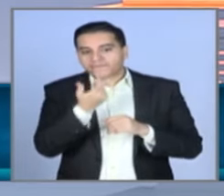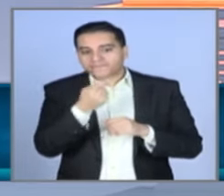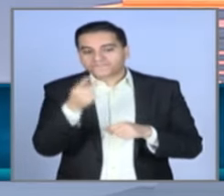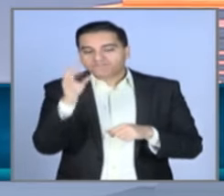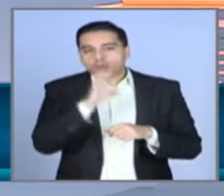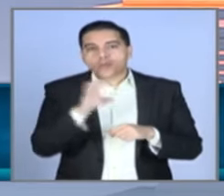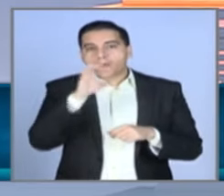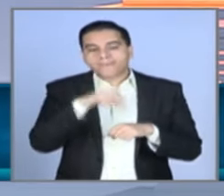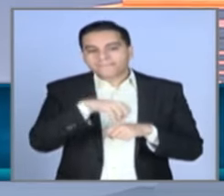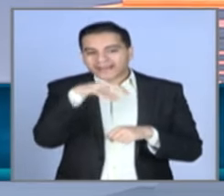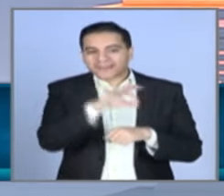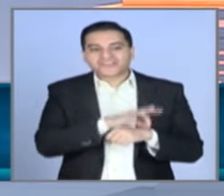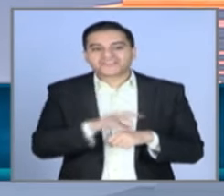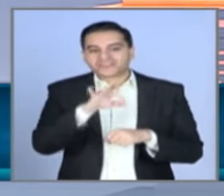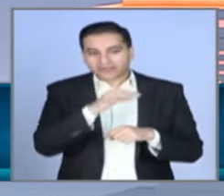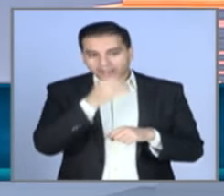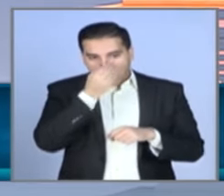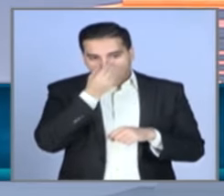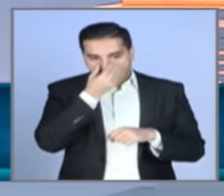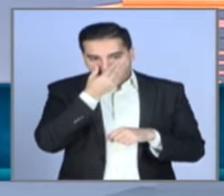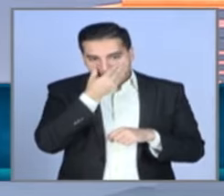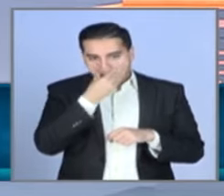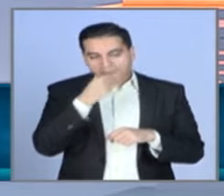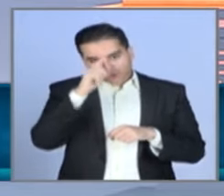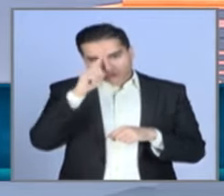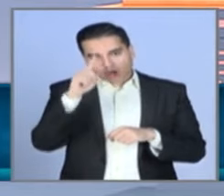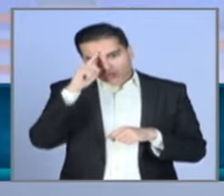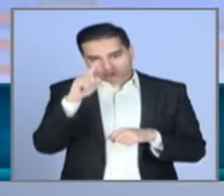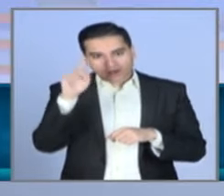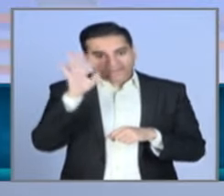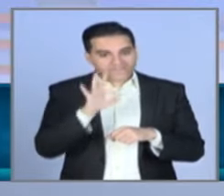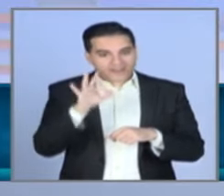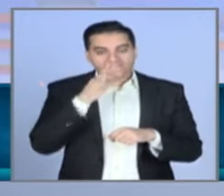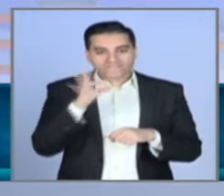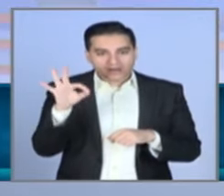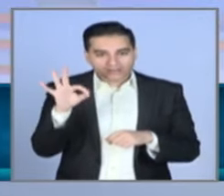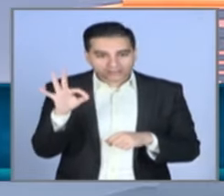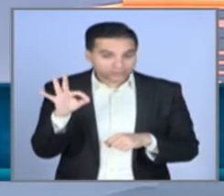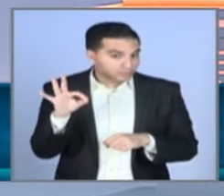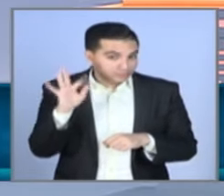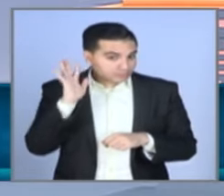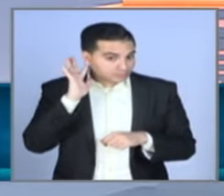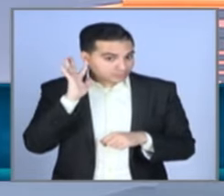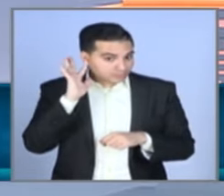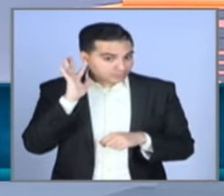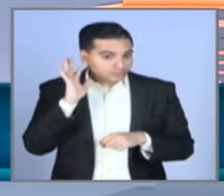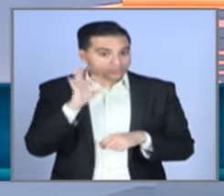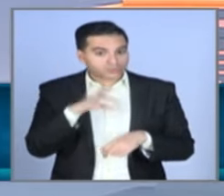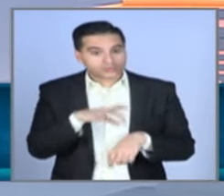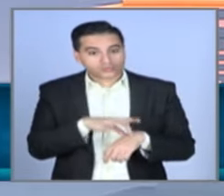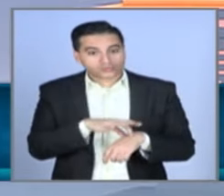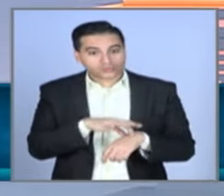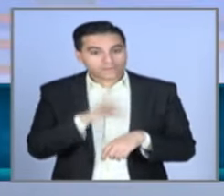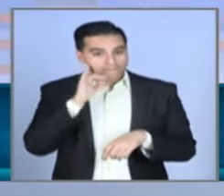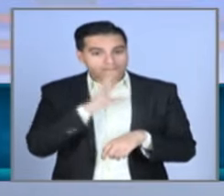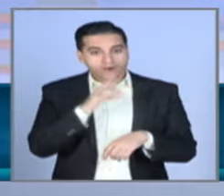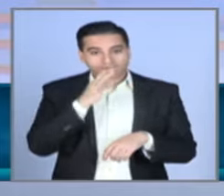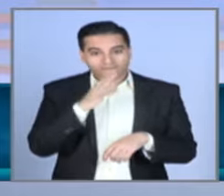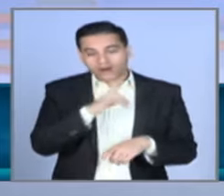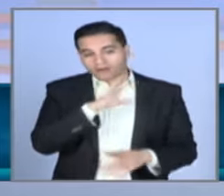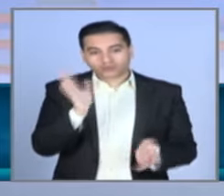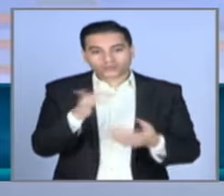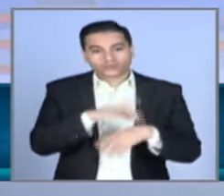دولة أوروبية. إن شاء الله إن شاء الله. فرنسا. فرنسا؟ فكتور هيجو كله فكتورات.